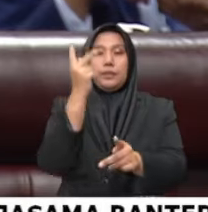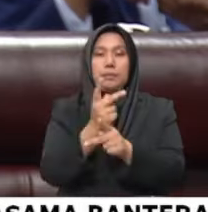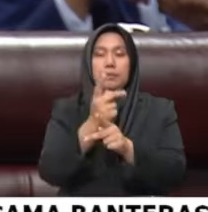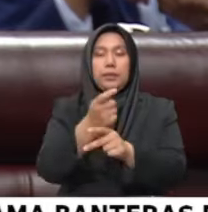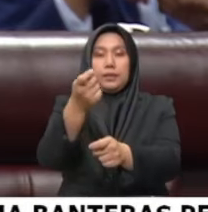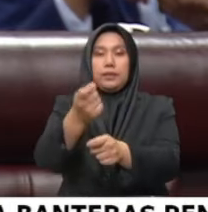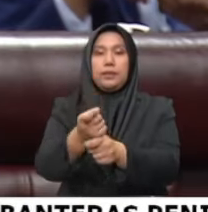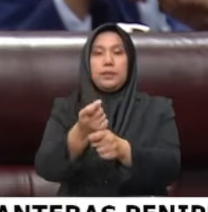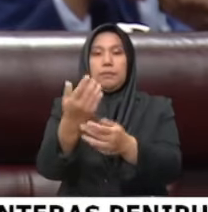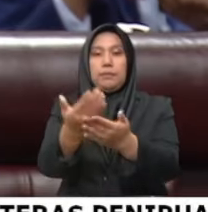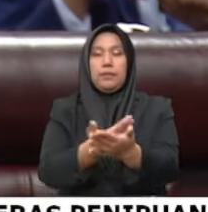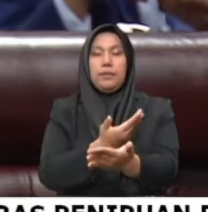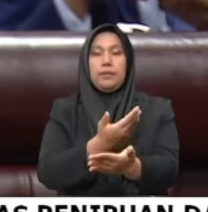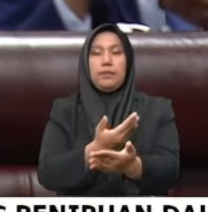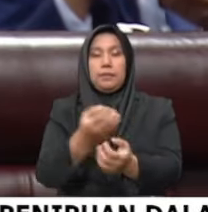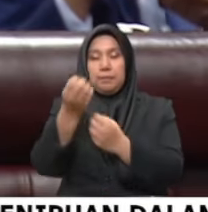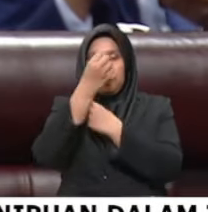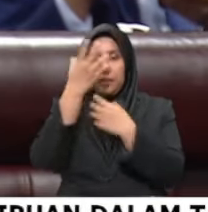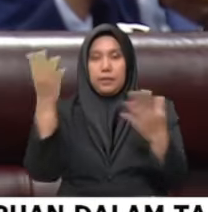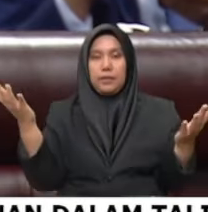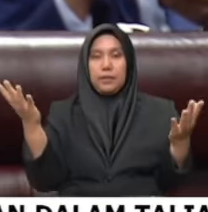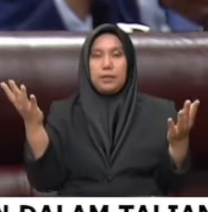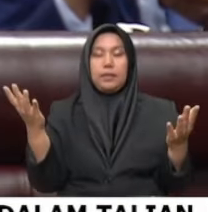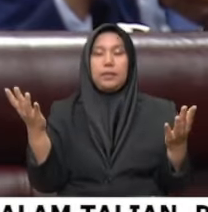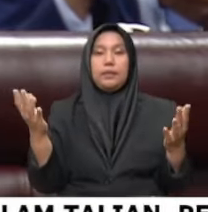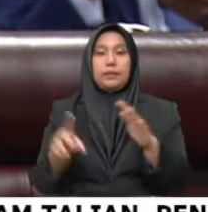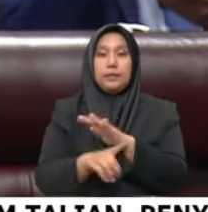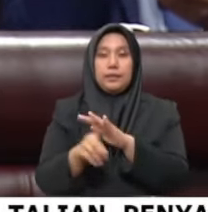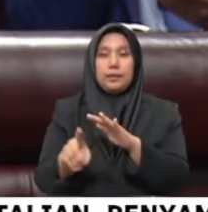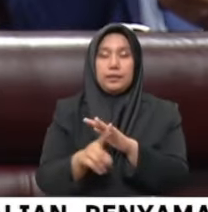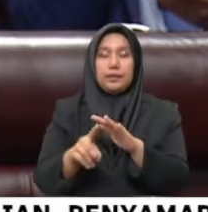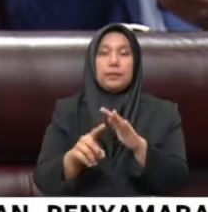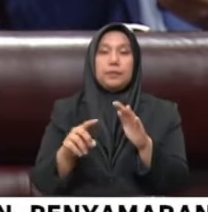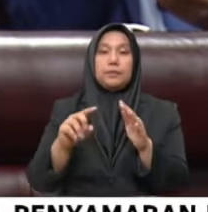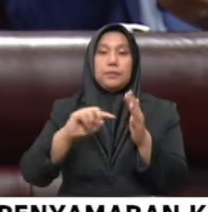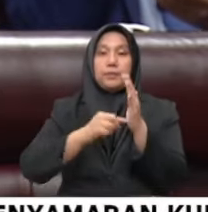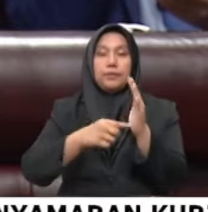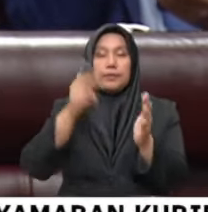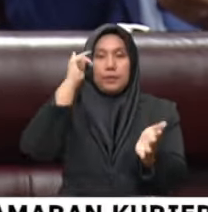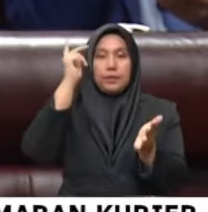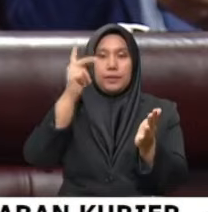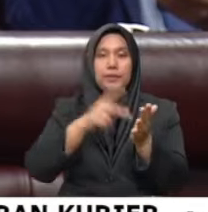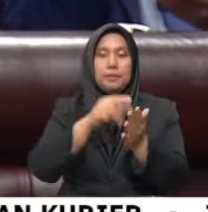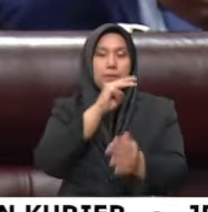Ya, sebagai makluman, ketika dasar ini mula-mula diperkenalkan Menteri